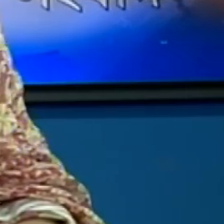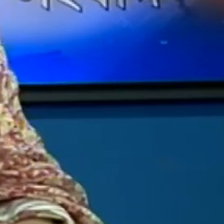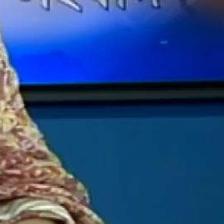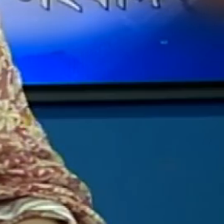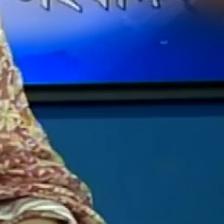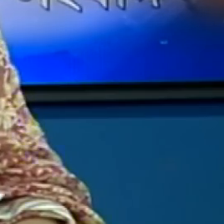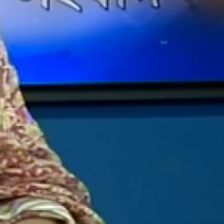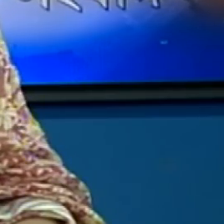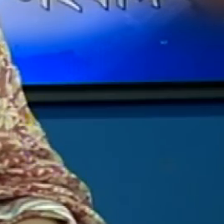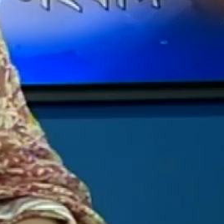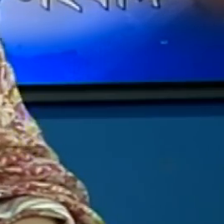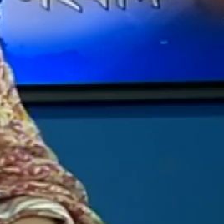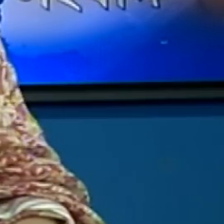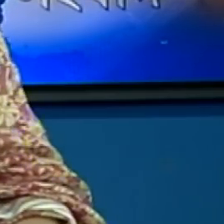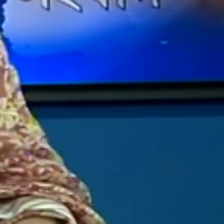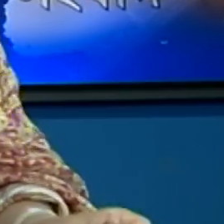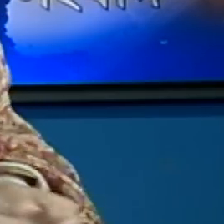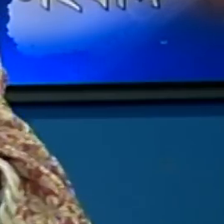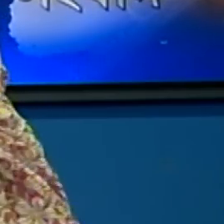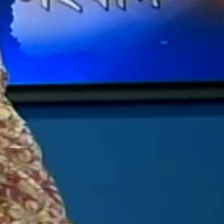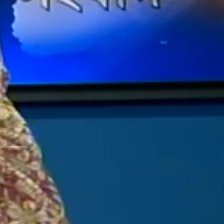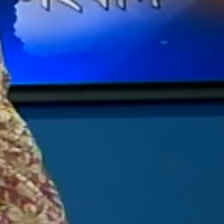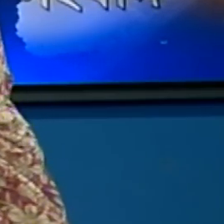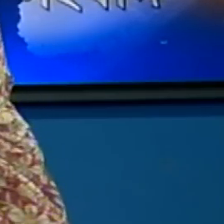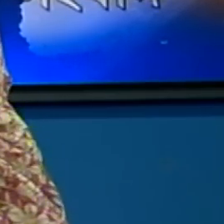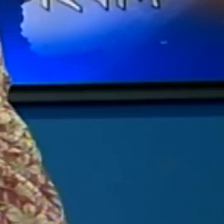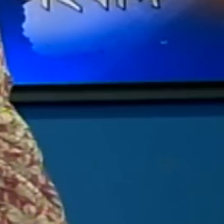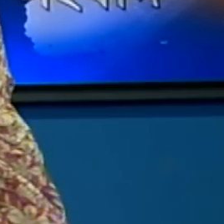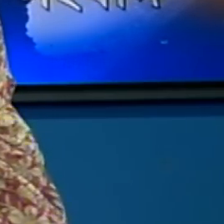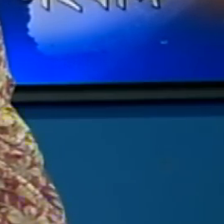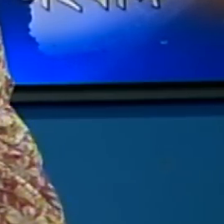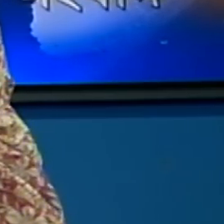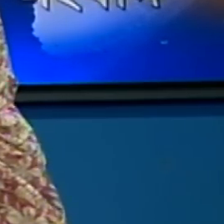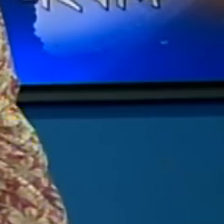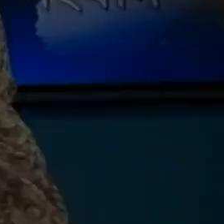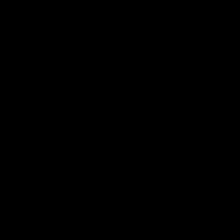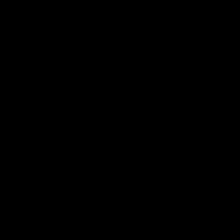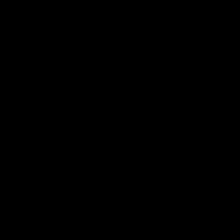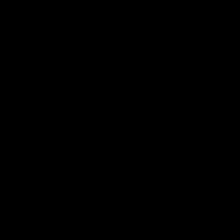বাংলার সাথেই থাকুন। এটিএন বাংলা সংবাদ ইউটিউবে দেখতে ব্রাউজ করুন ইউটিউব/এটিএন বাংলা নিউজ। আল্লাহ হাফেজ।